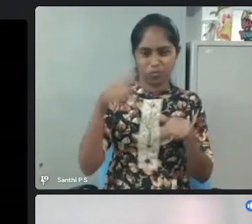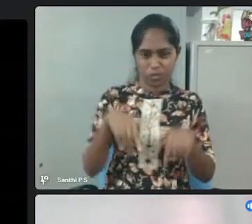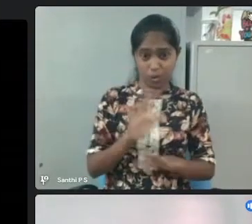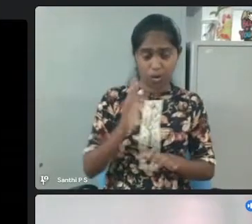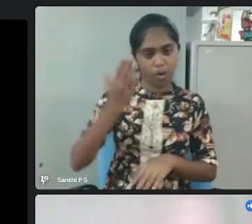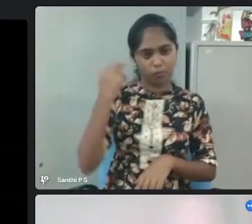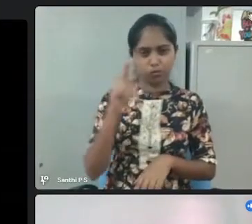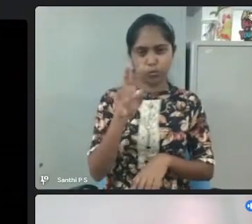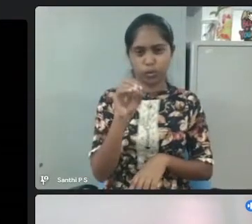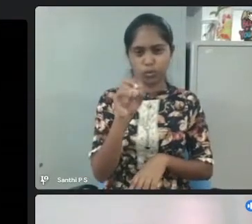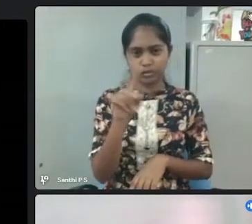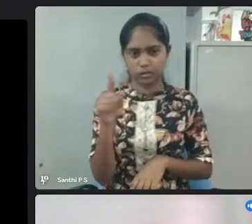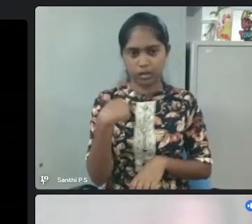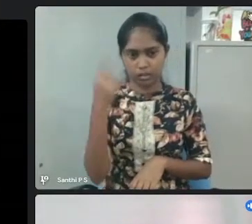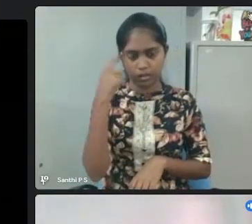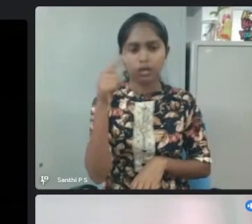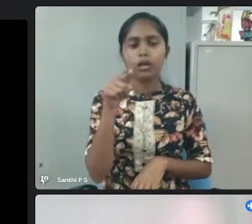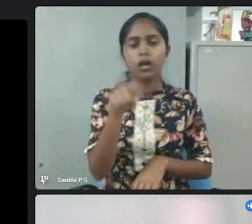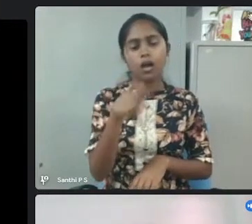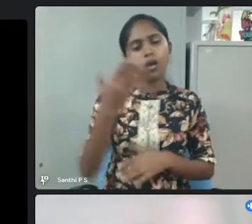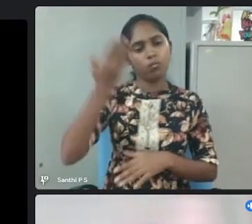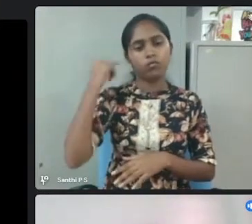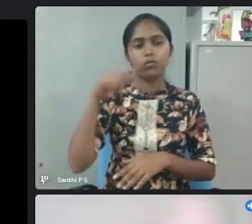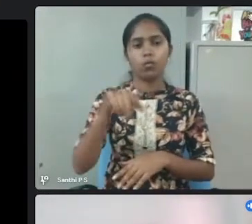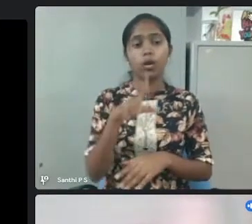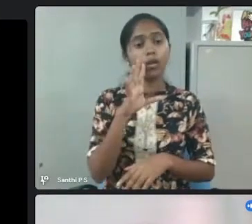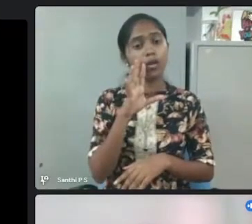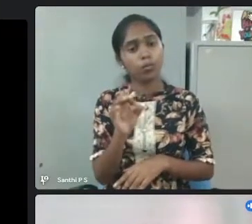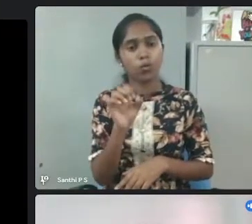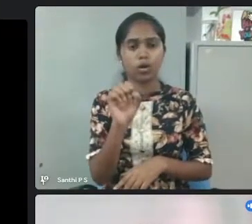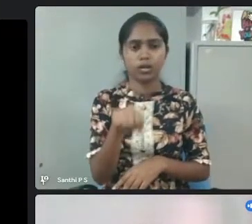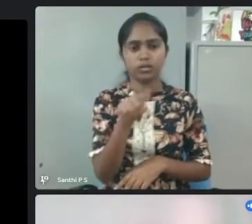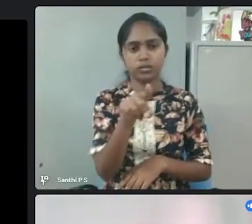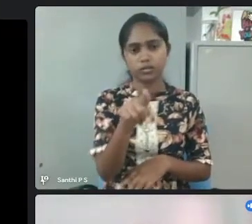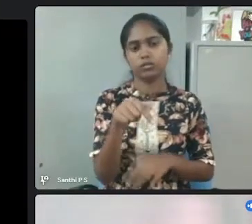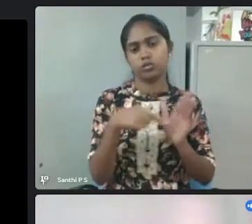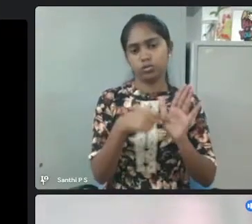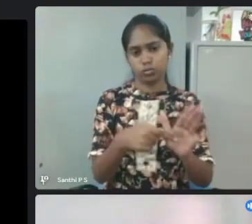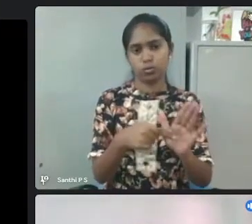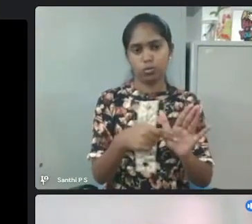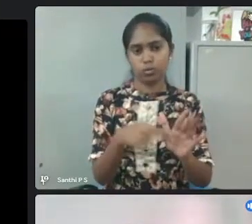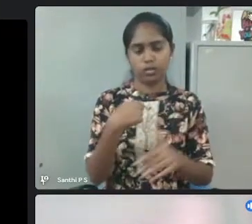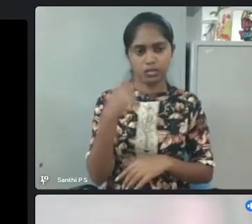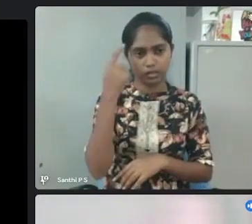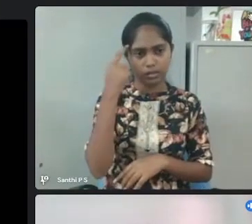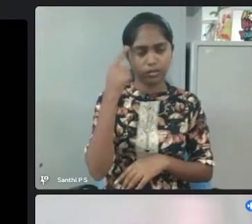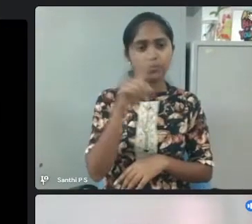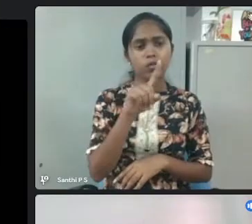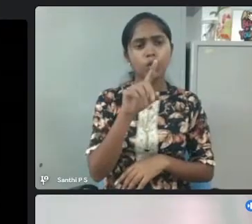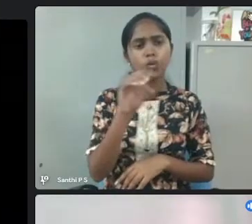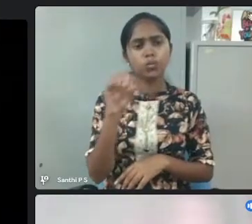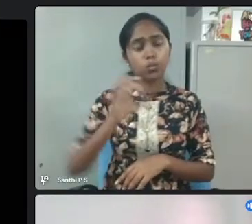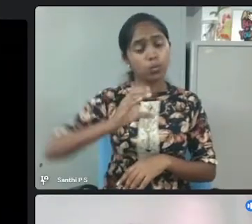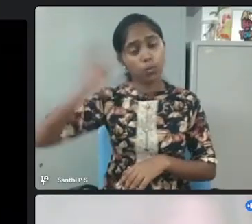കൂടിയും വളരെയധികം പ്രാധാന്യമായിട്ട് അർഹിക്കുന്ന ഒന്നായിട്ട് കാണുന്നത് കൊണ്ടാണ് ഇതിനെപ്പറ്റി ഇവിടെ പ്രതിപാദിക്കുന്നത്. 100 കോടിയിലധികം